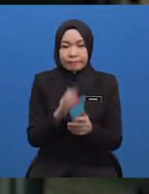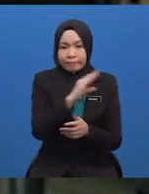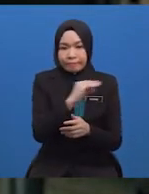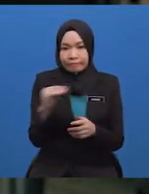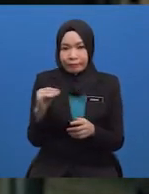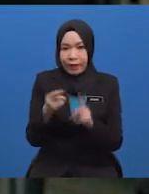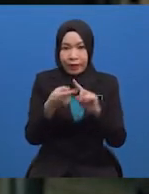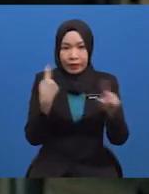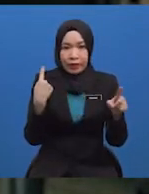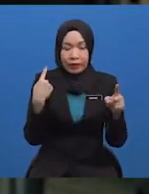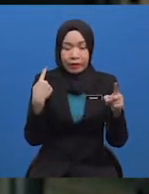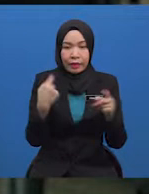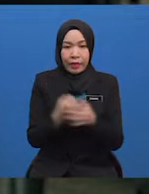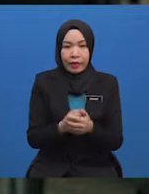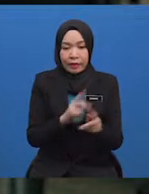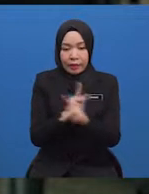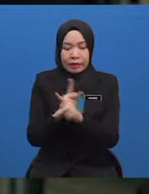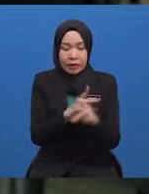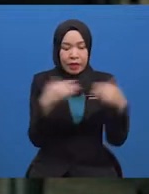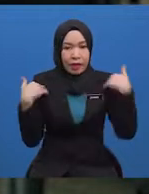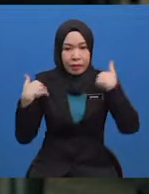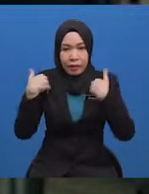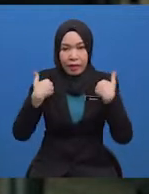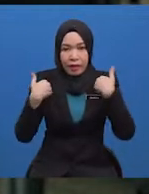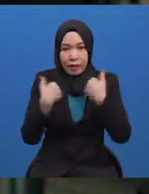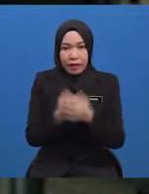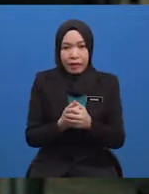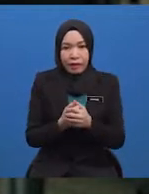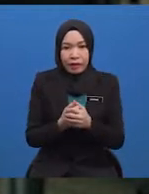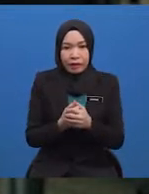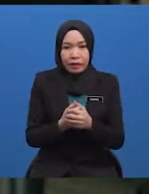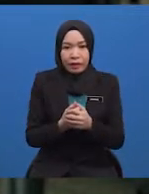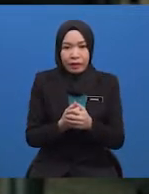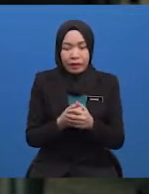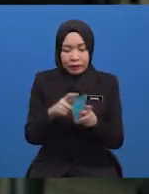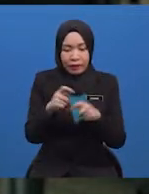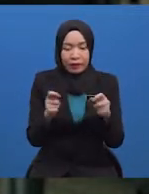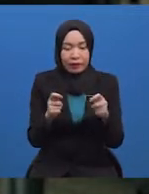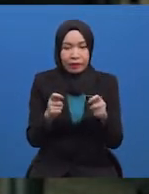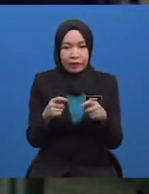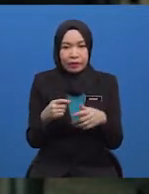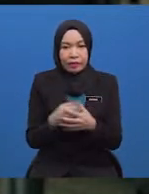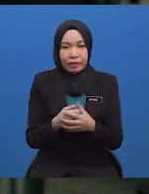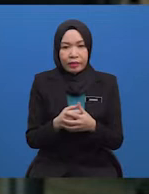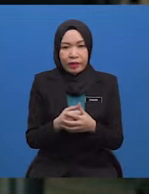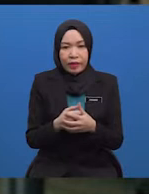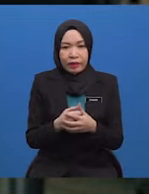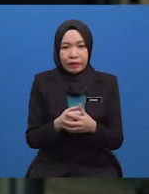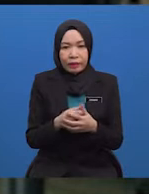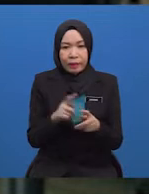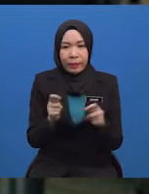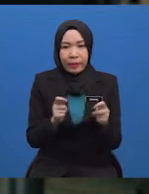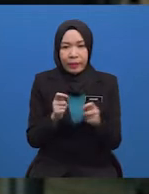dan lembu. Pencemaran bunyi bising datangnya dari kilang, jentera dan kenderaan